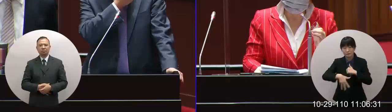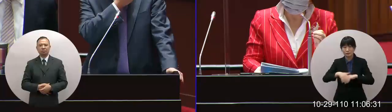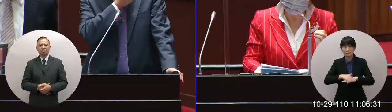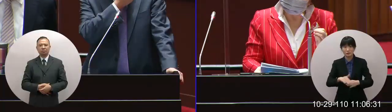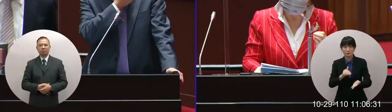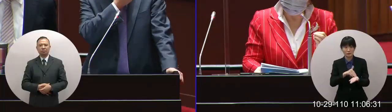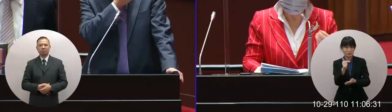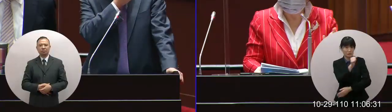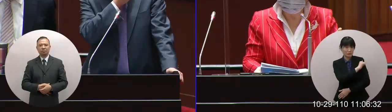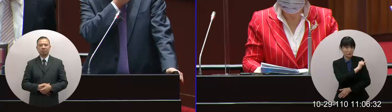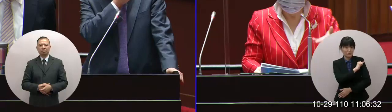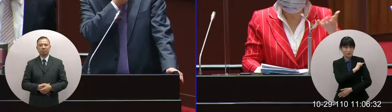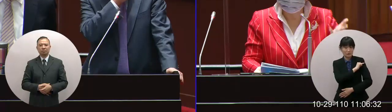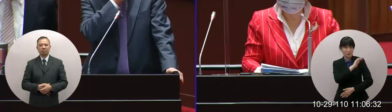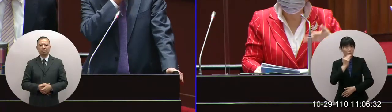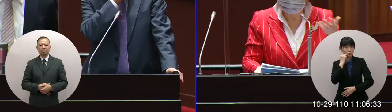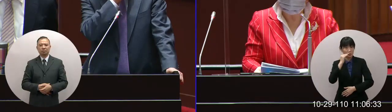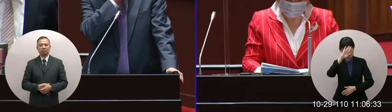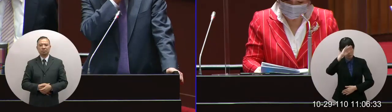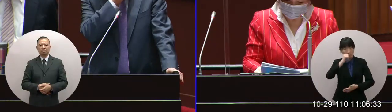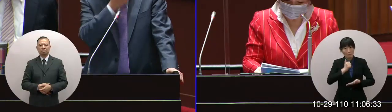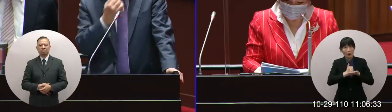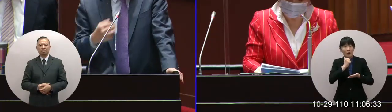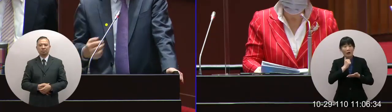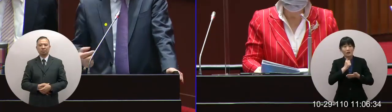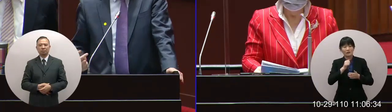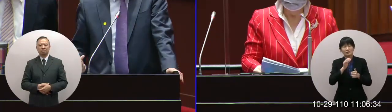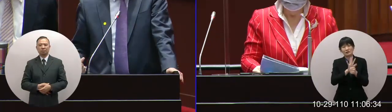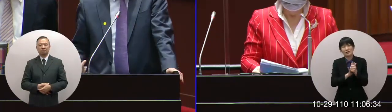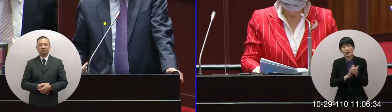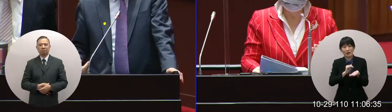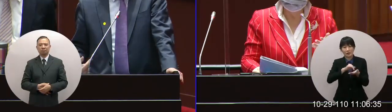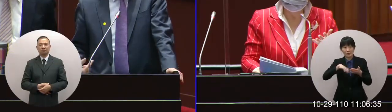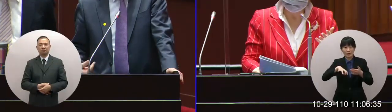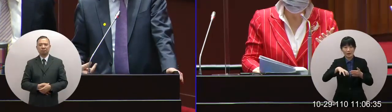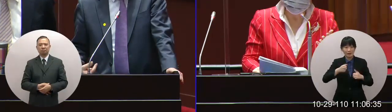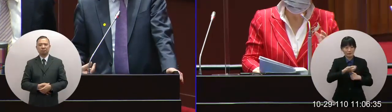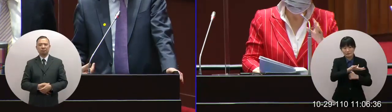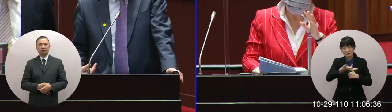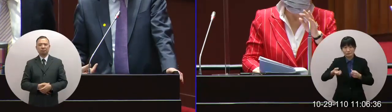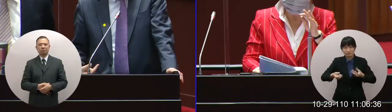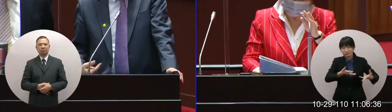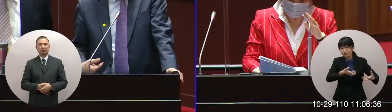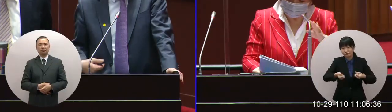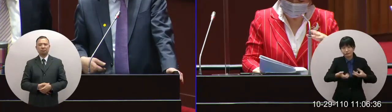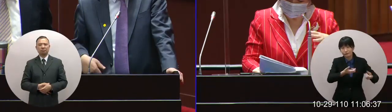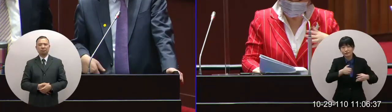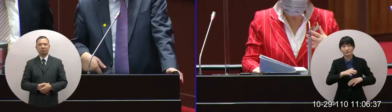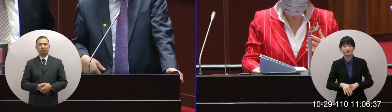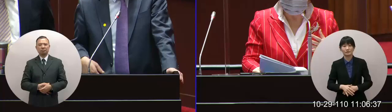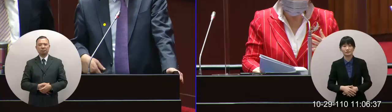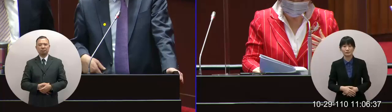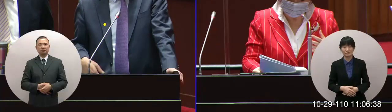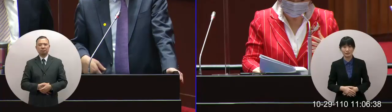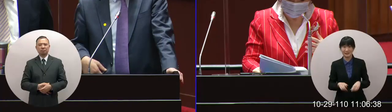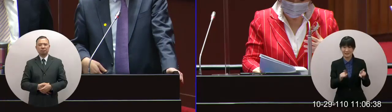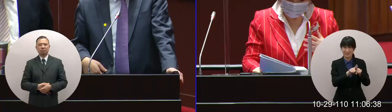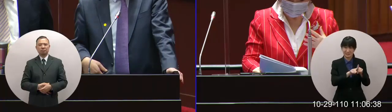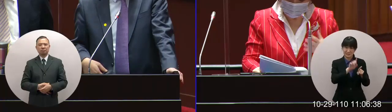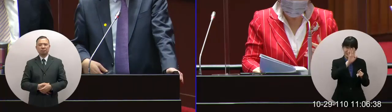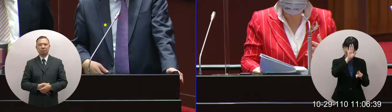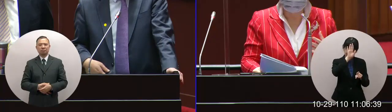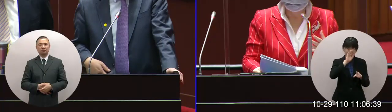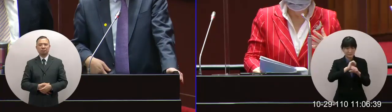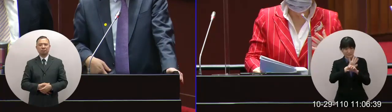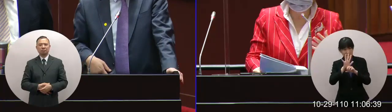人员在感染以后，也许会造成院内感染等等。他们将不分 COVID-19 或者一般疾病的照